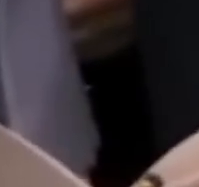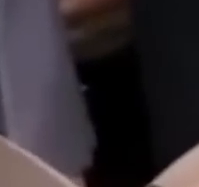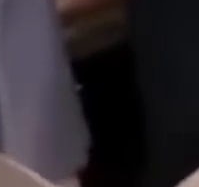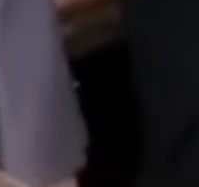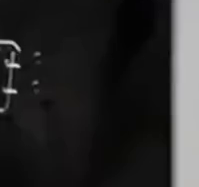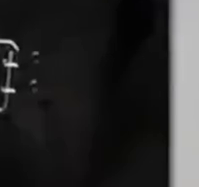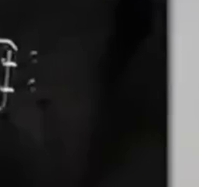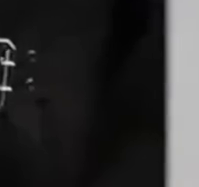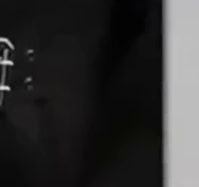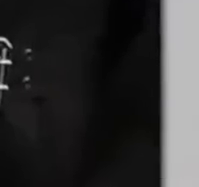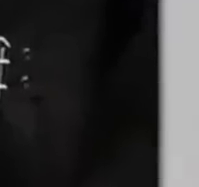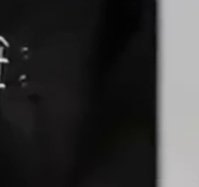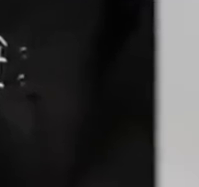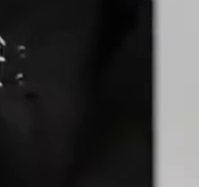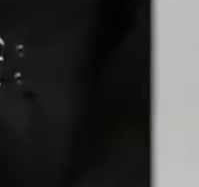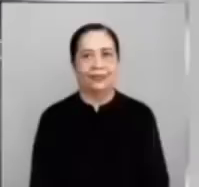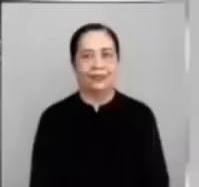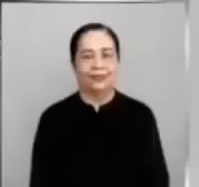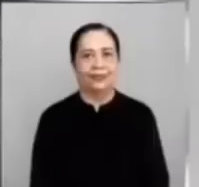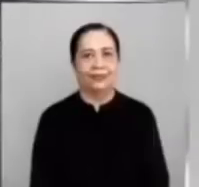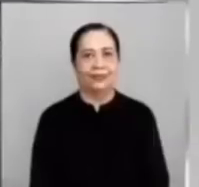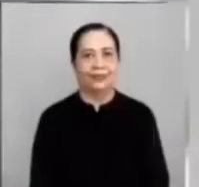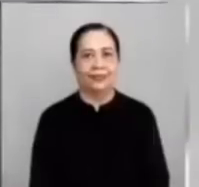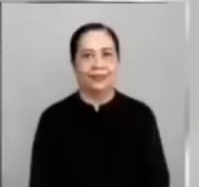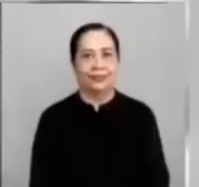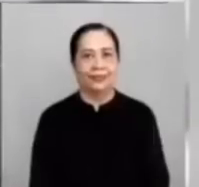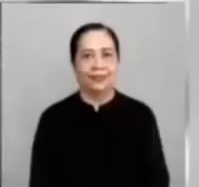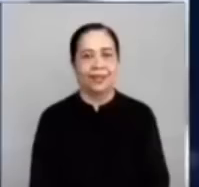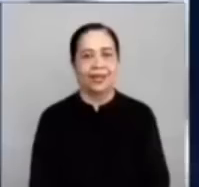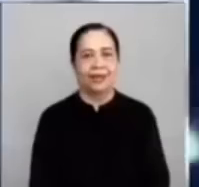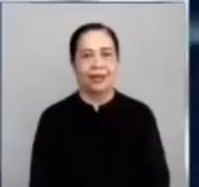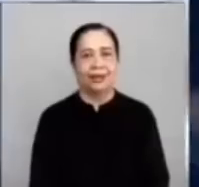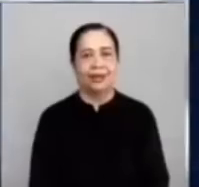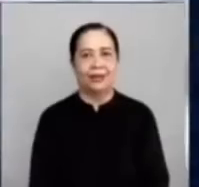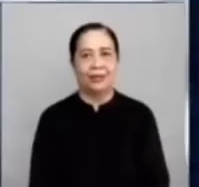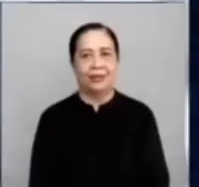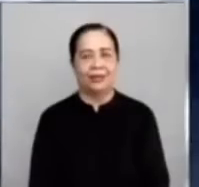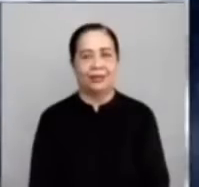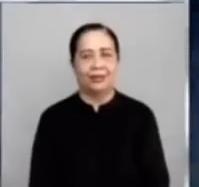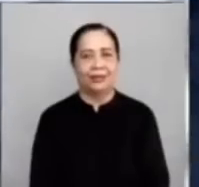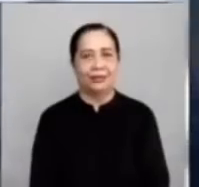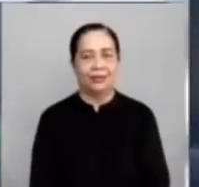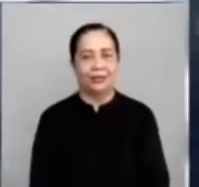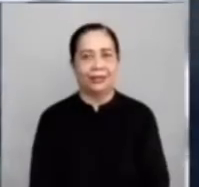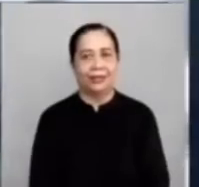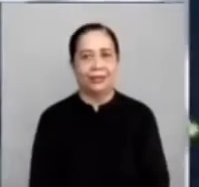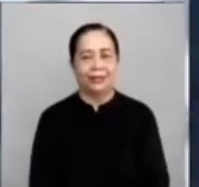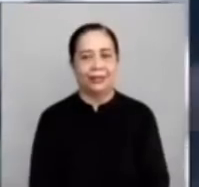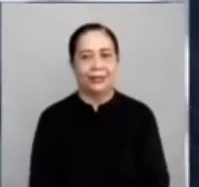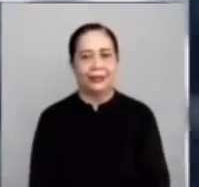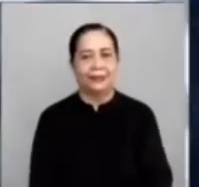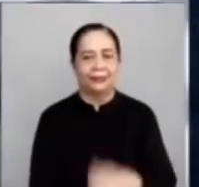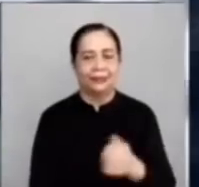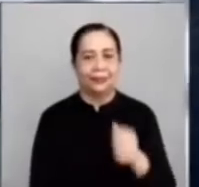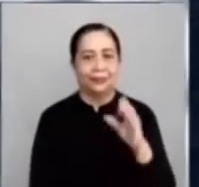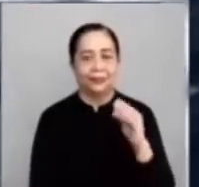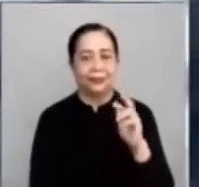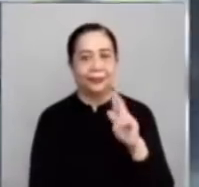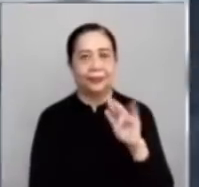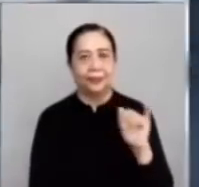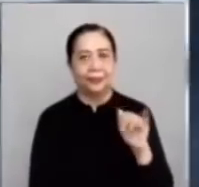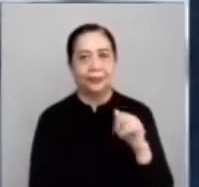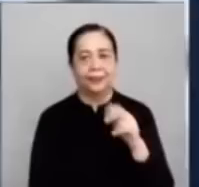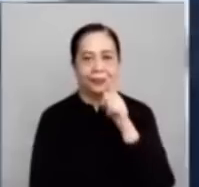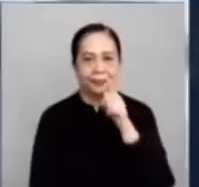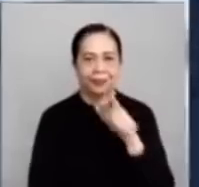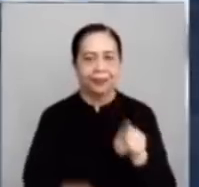Okay. Maliban kay Cherry Romano, mapalad ding